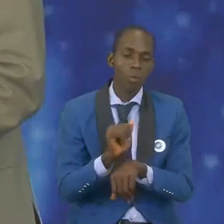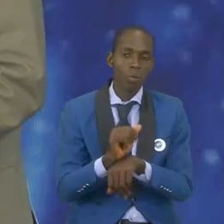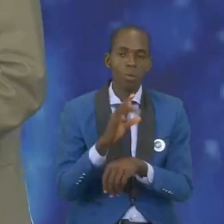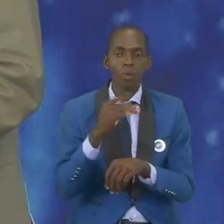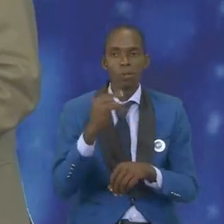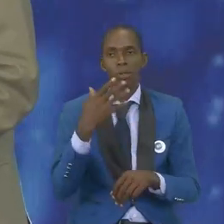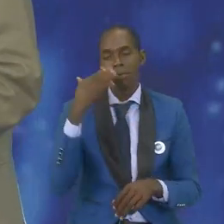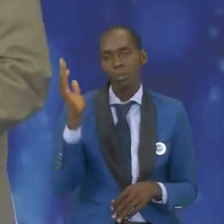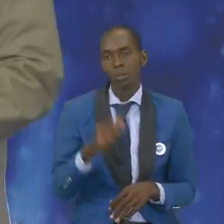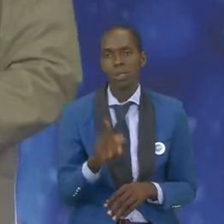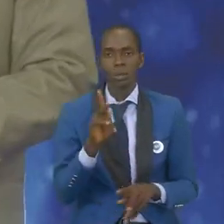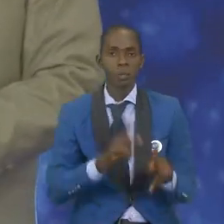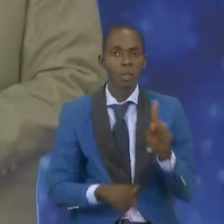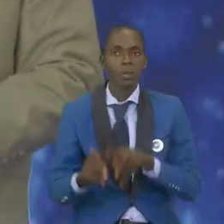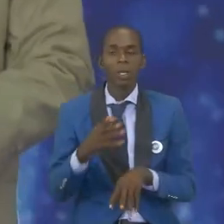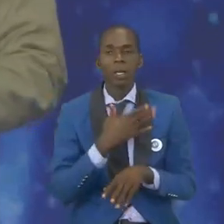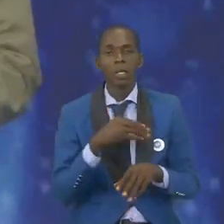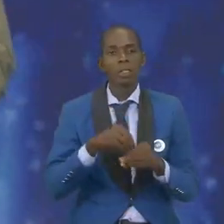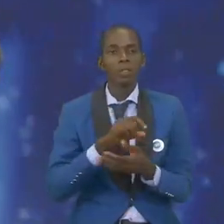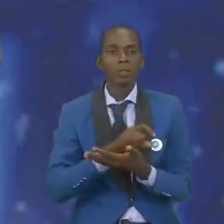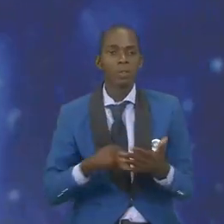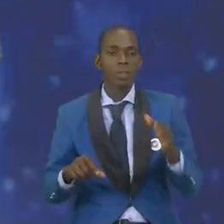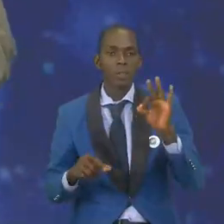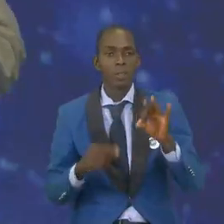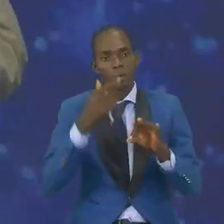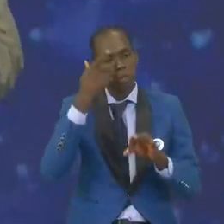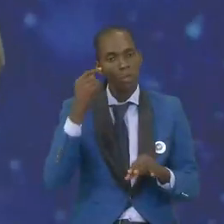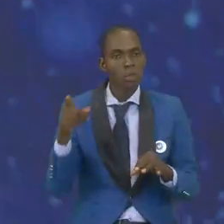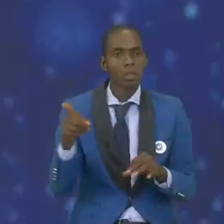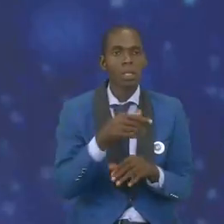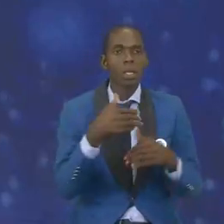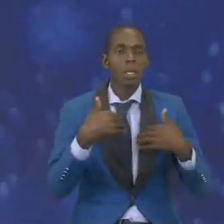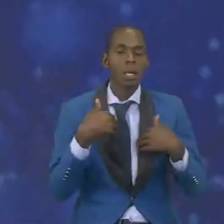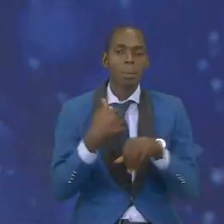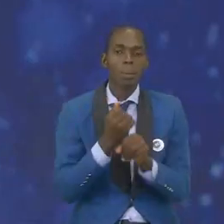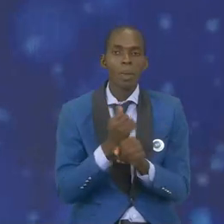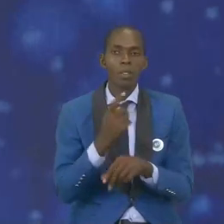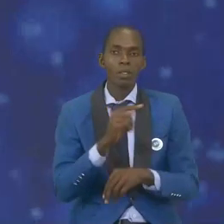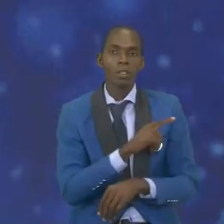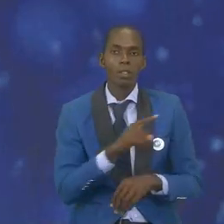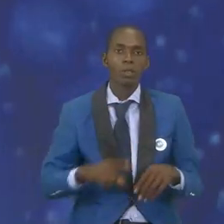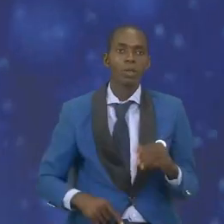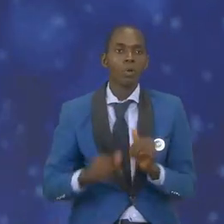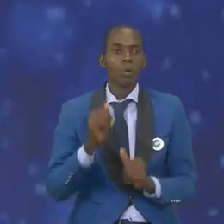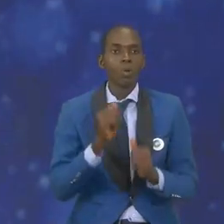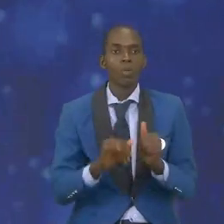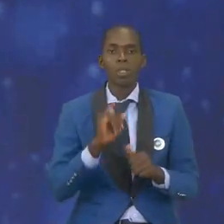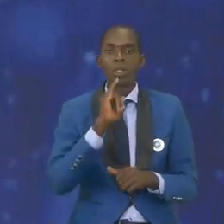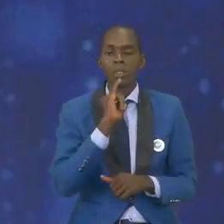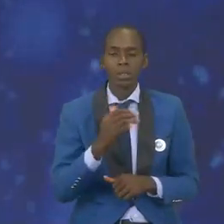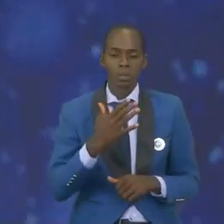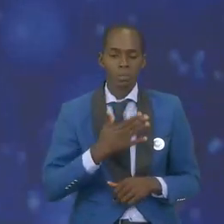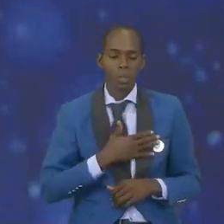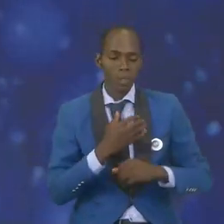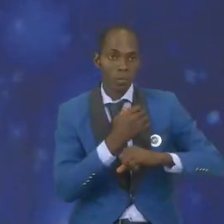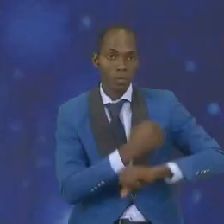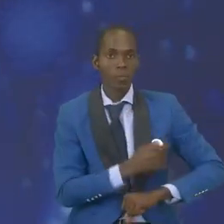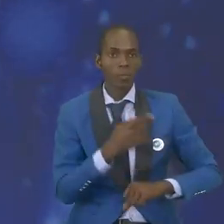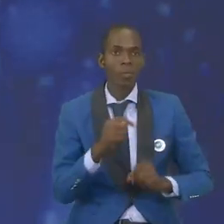la rétribution des méchants. Verset 9. Car tu es mon refuge, ô